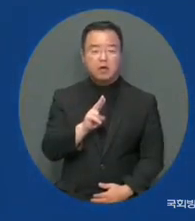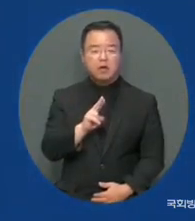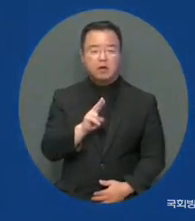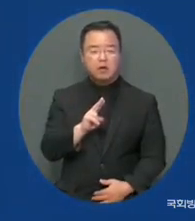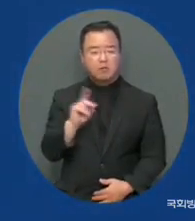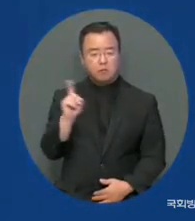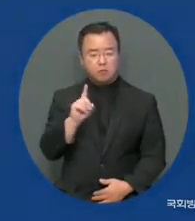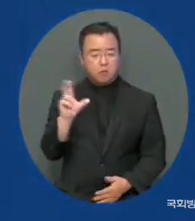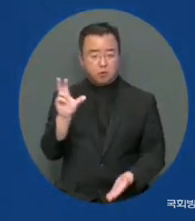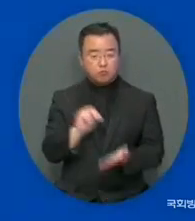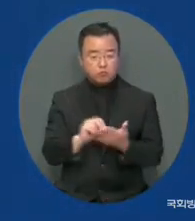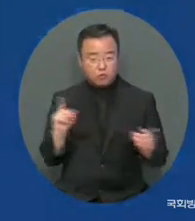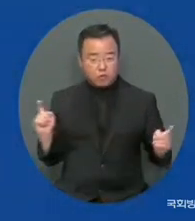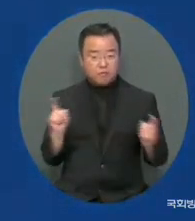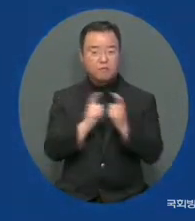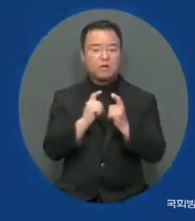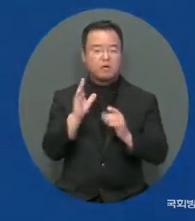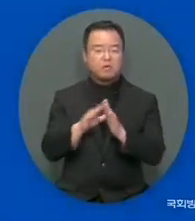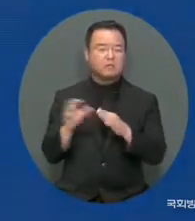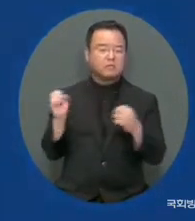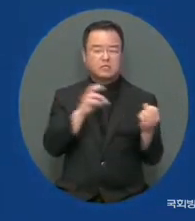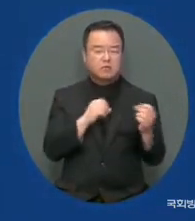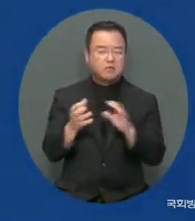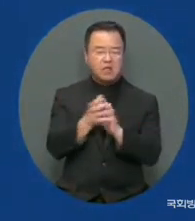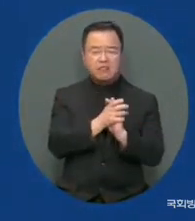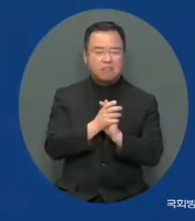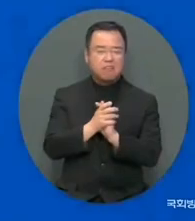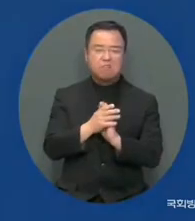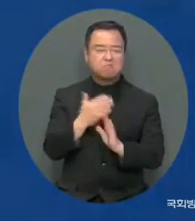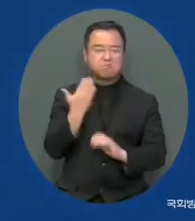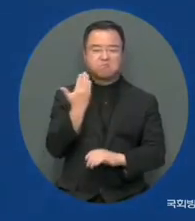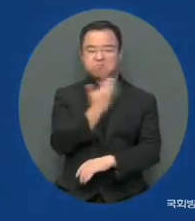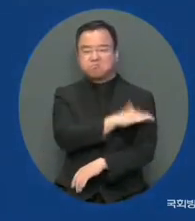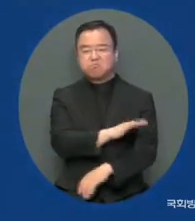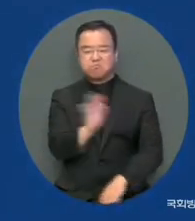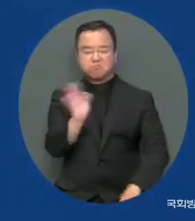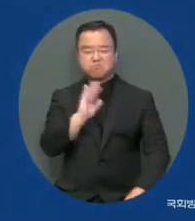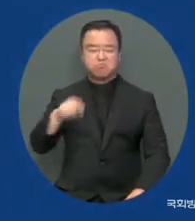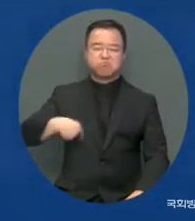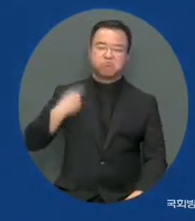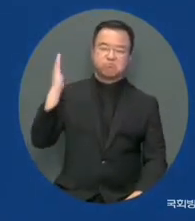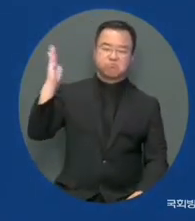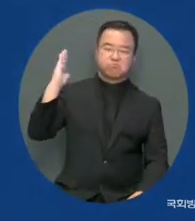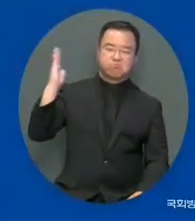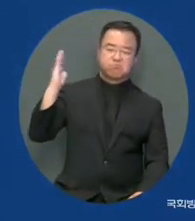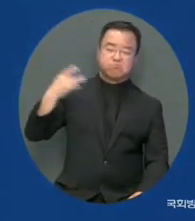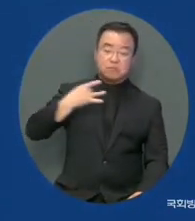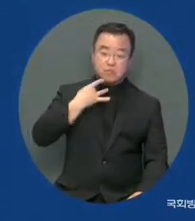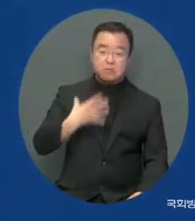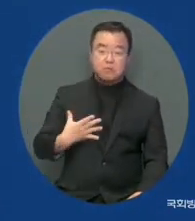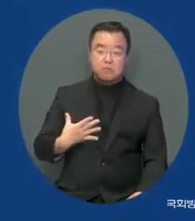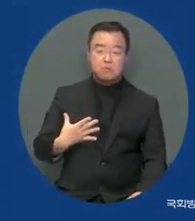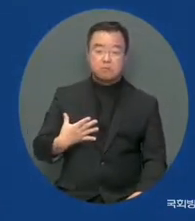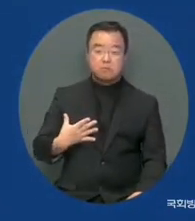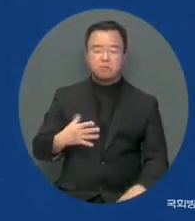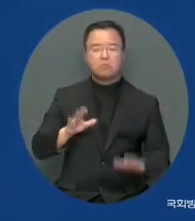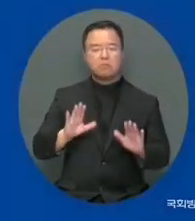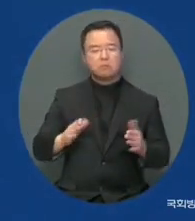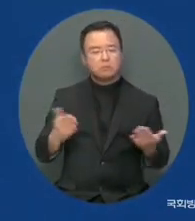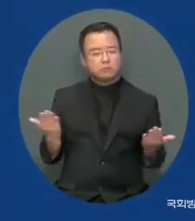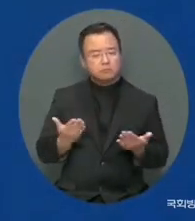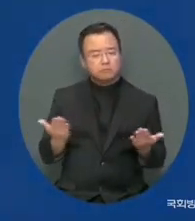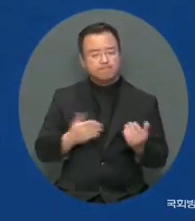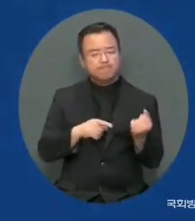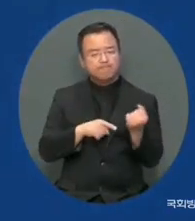때마다 대화와 타협을 외면하고 극단적인 자기 주장만 고집하고 있습니다. 이를 통해서